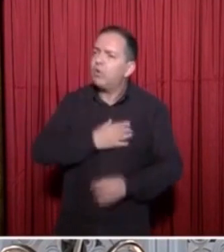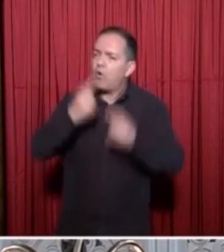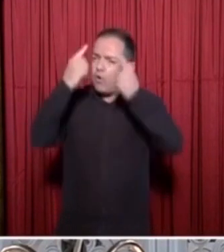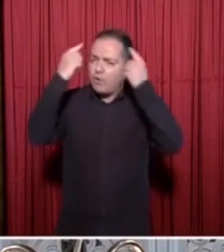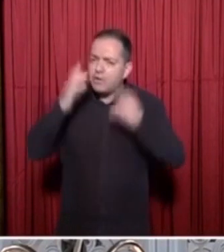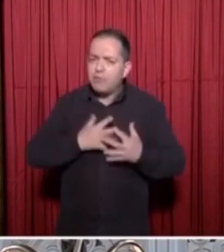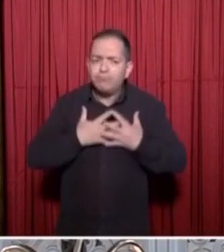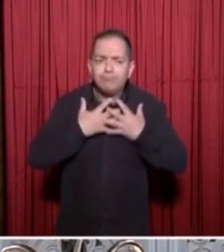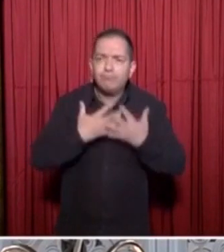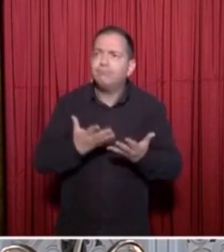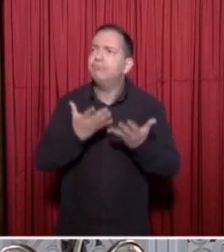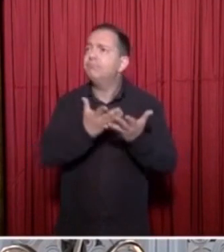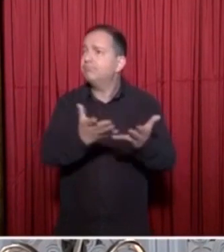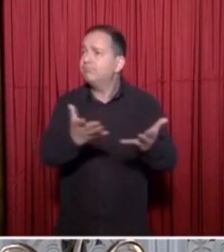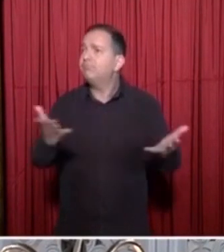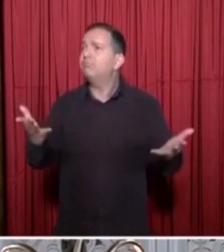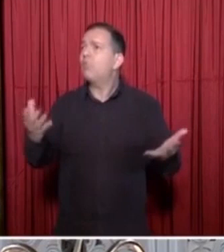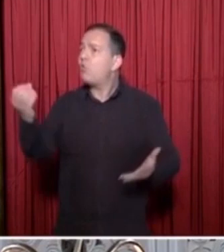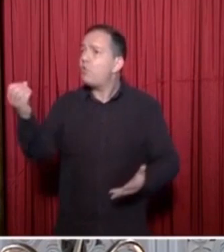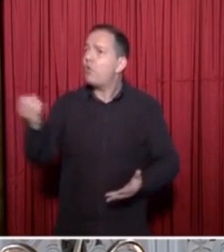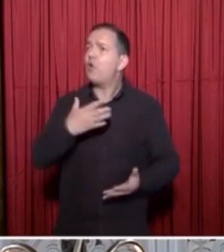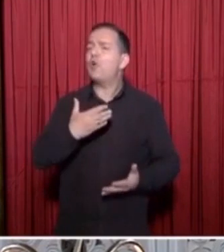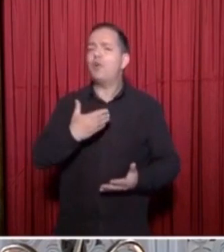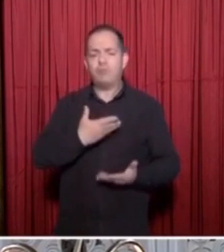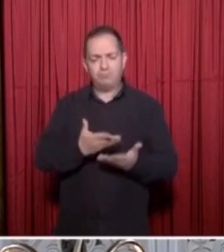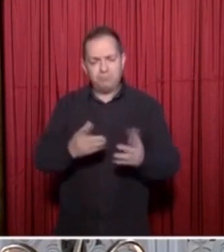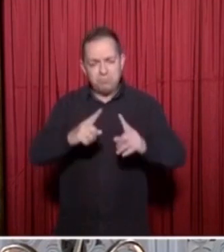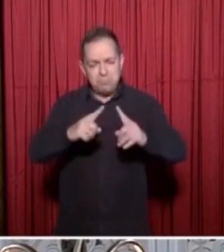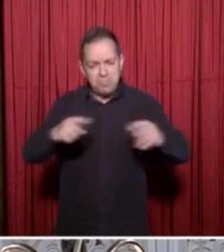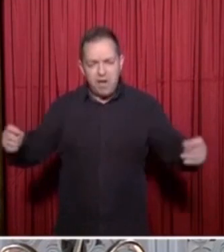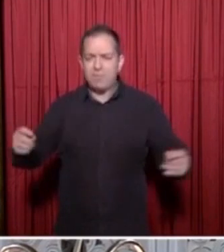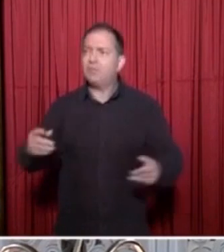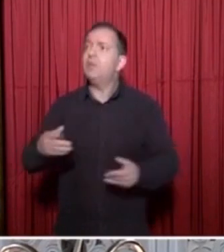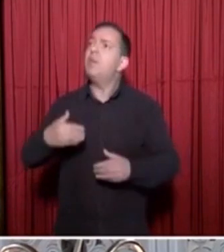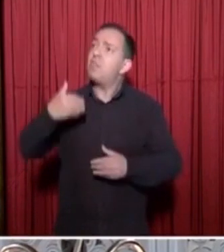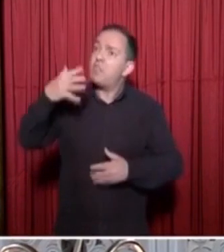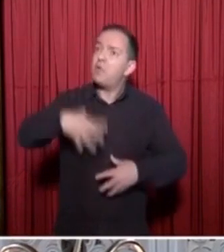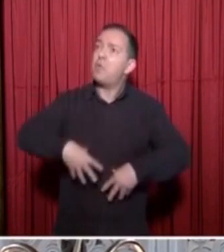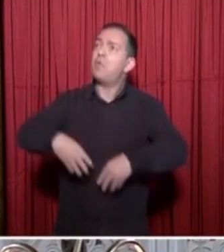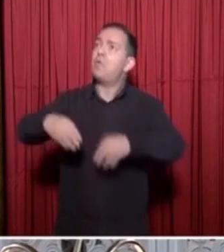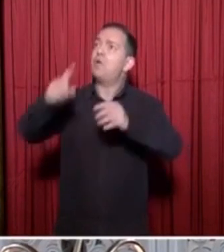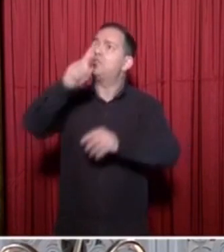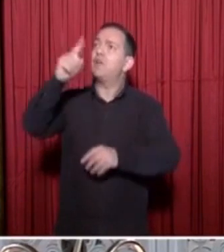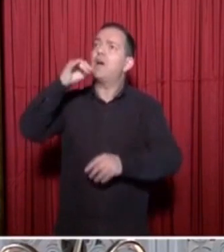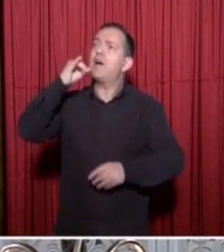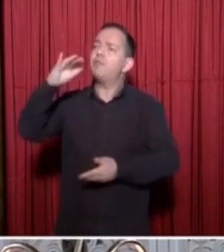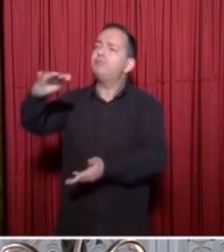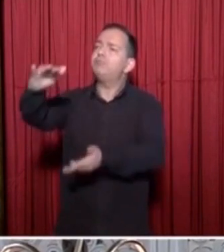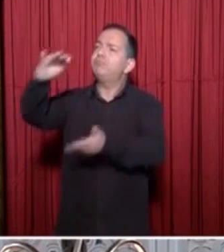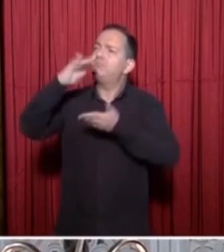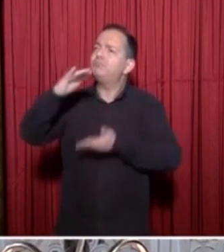φιλάνθρωπος Θεός συγχώρησον δωρούμενος ημίν τα εγκόσμια και υπερκόσμια αγαθά σου.